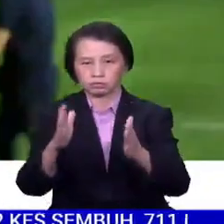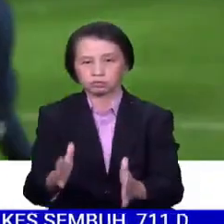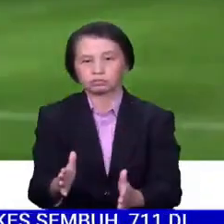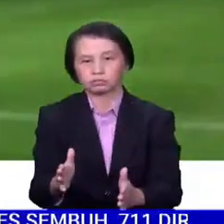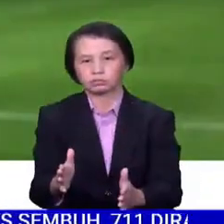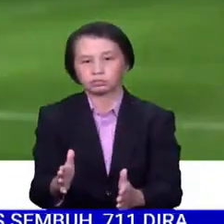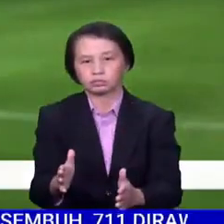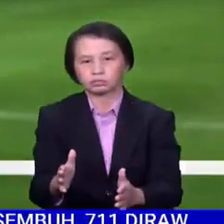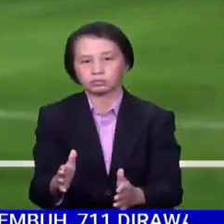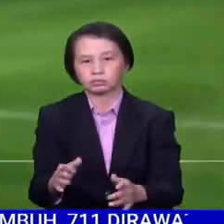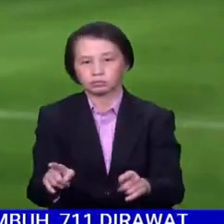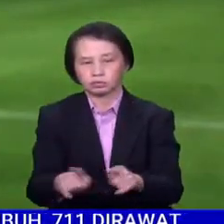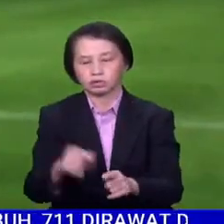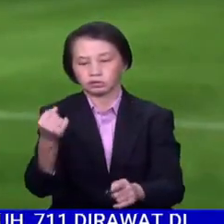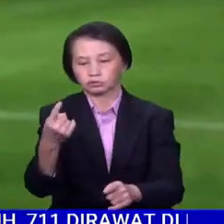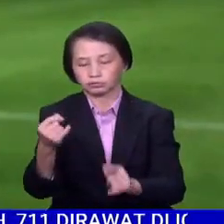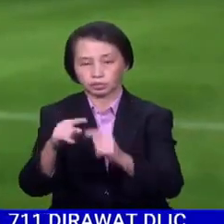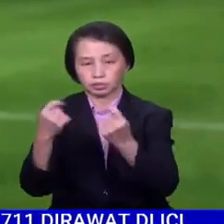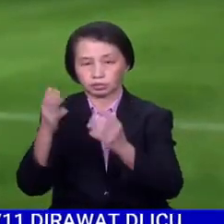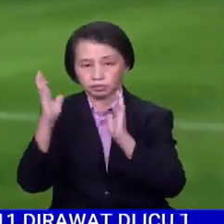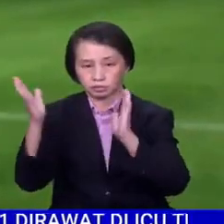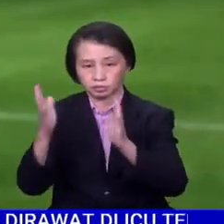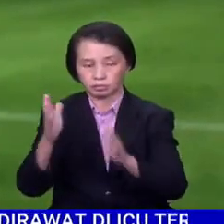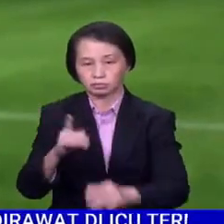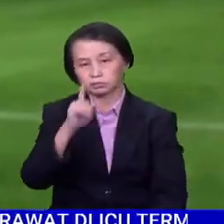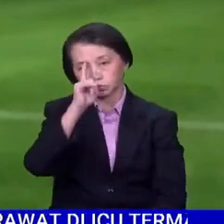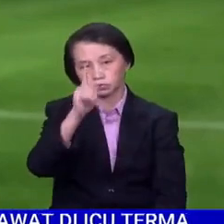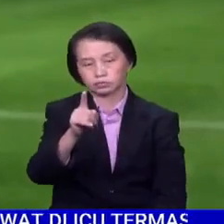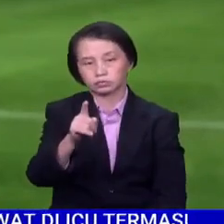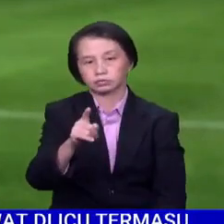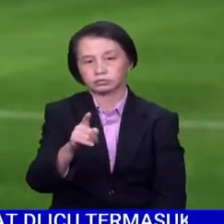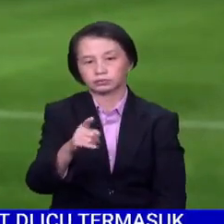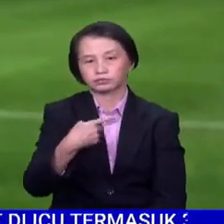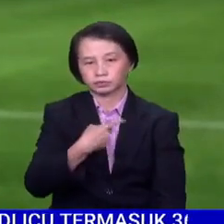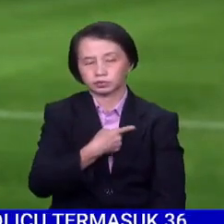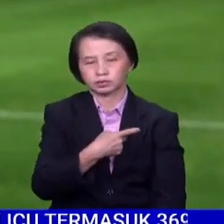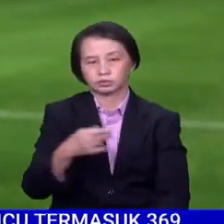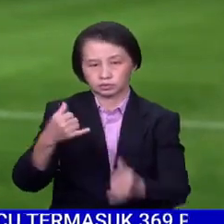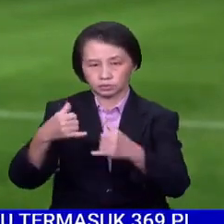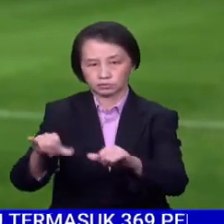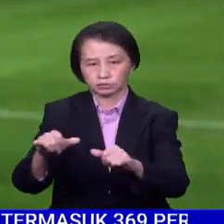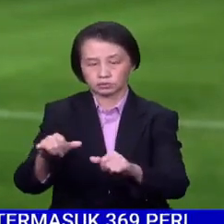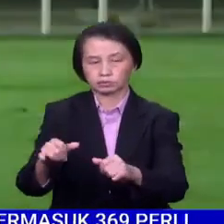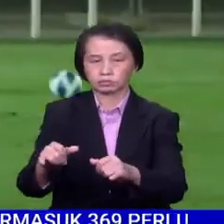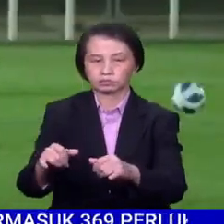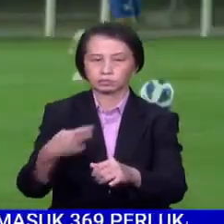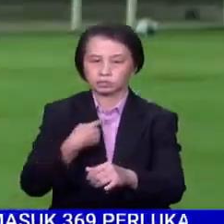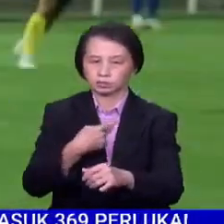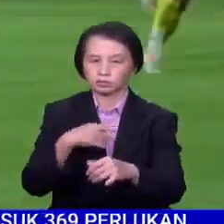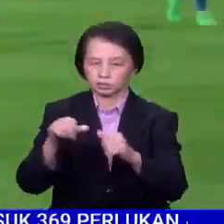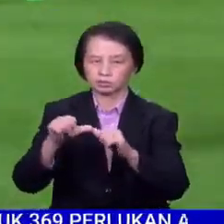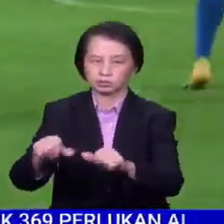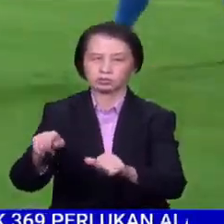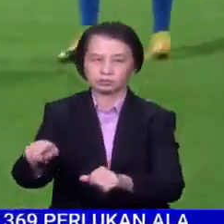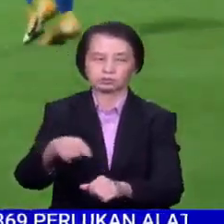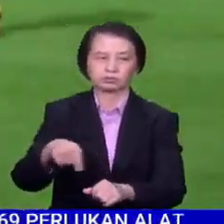apa kesebelasan utama dan pasukan lah. Of course kita masih lagi ada